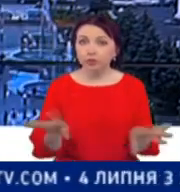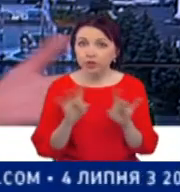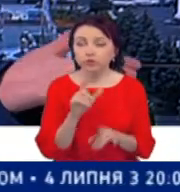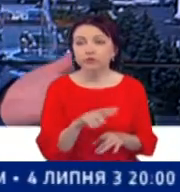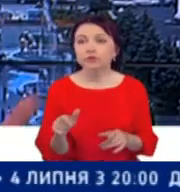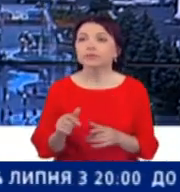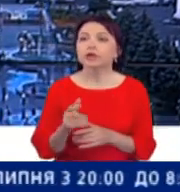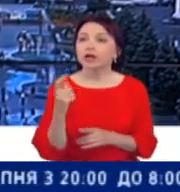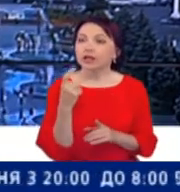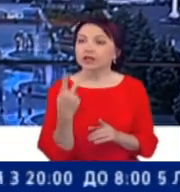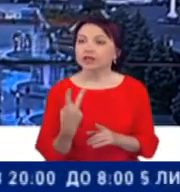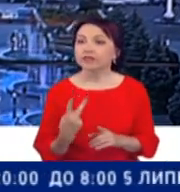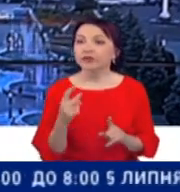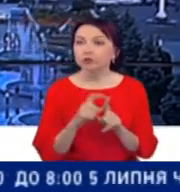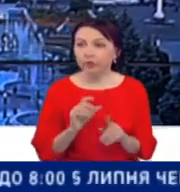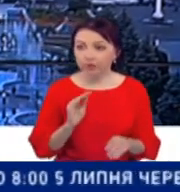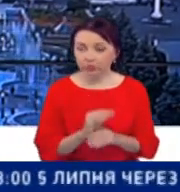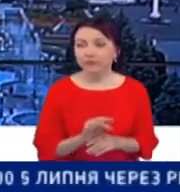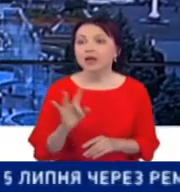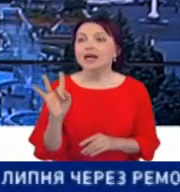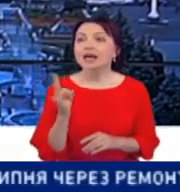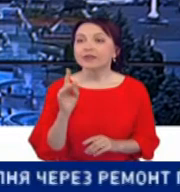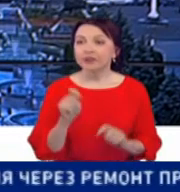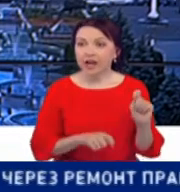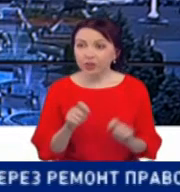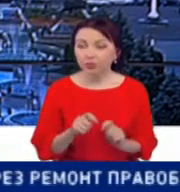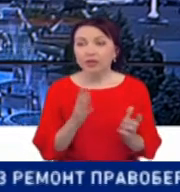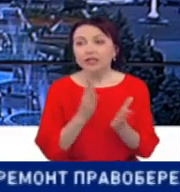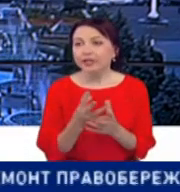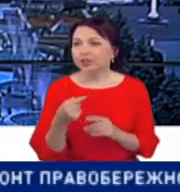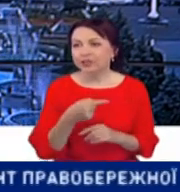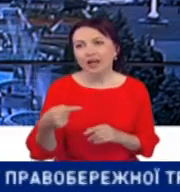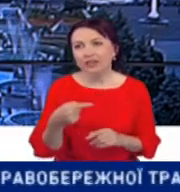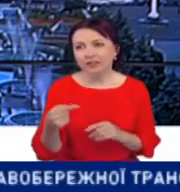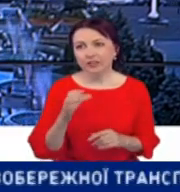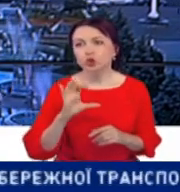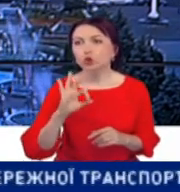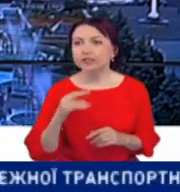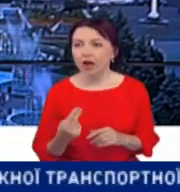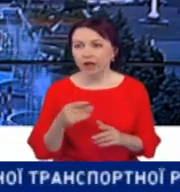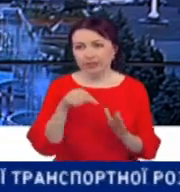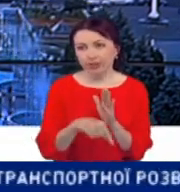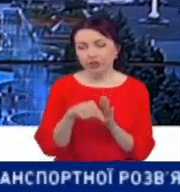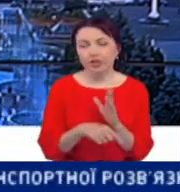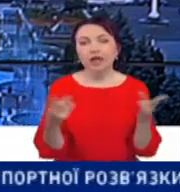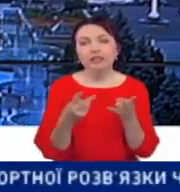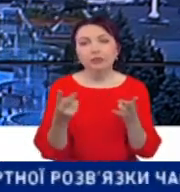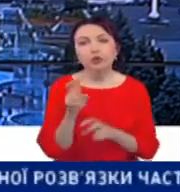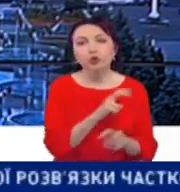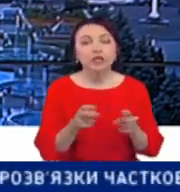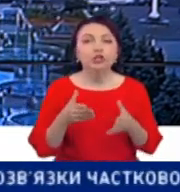вибачаюсь, так, так, прошу, два слова буквально. Так, у референдуму є зараз ще одне негативне соціальне значення. Зараз треба шукати шляхи,